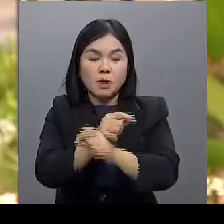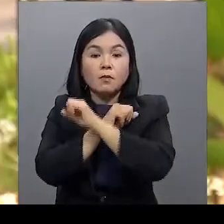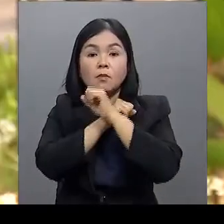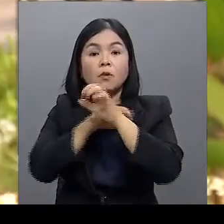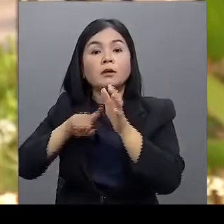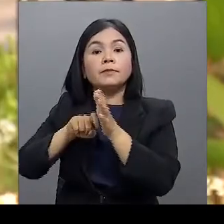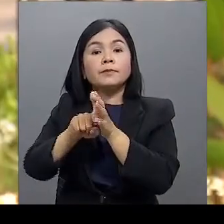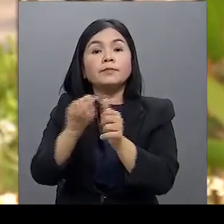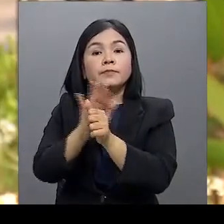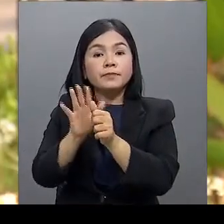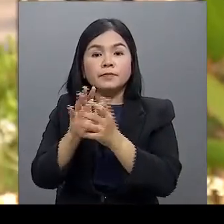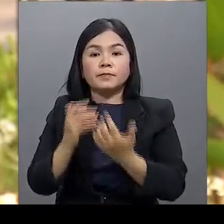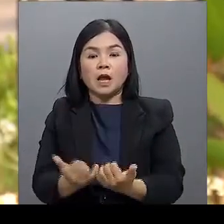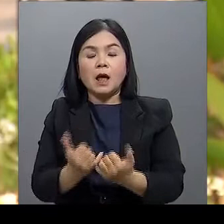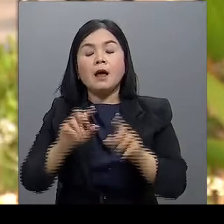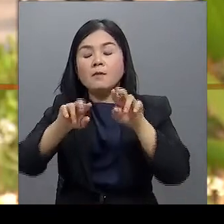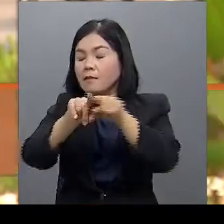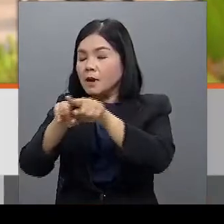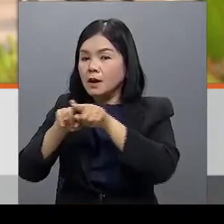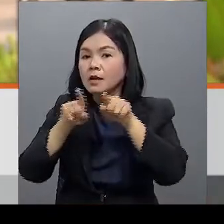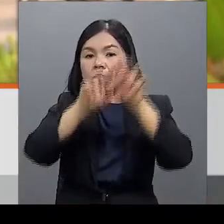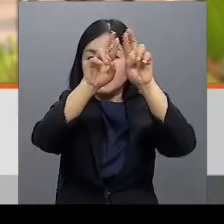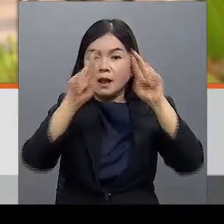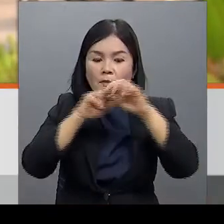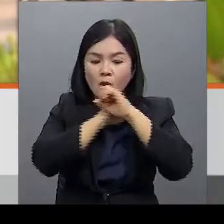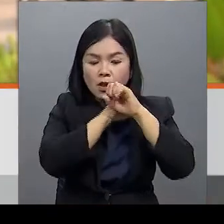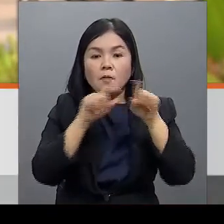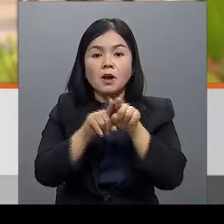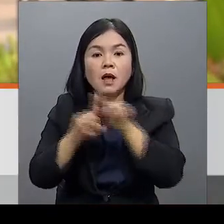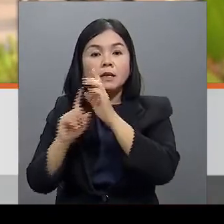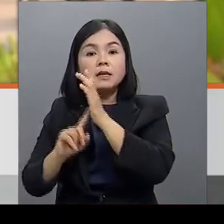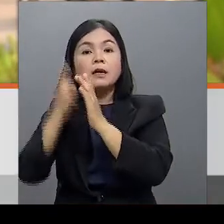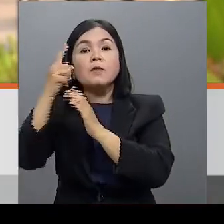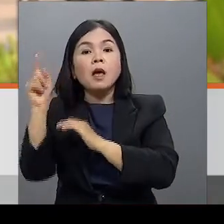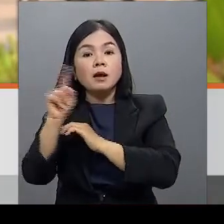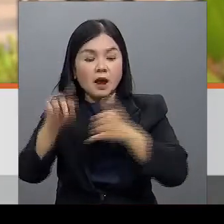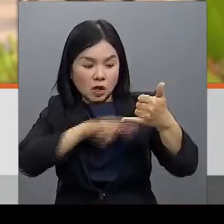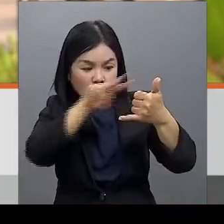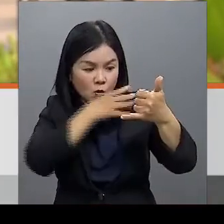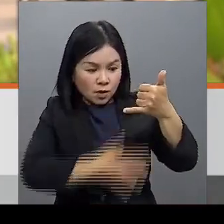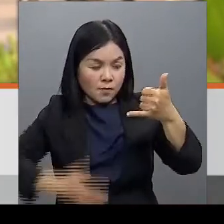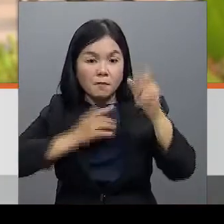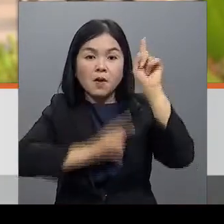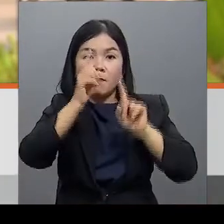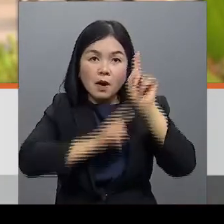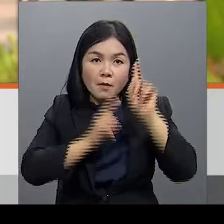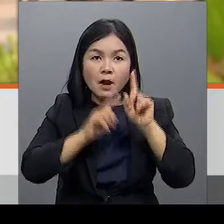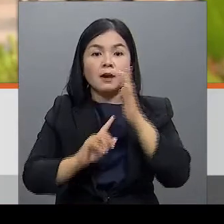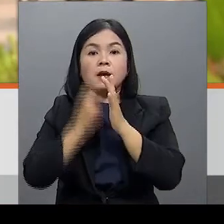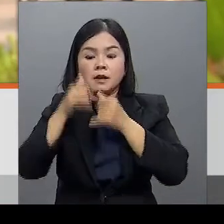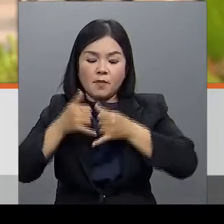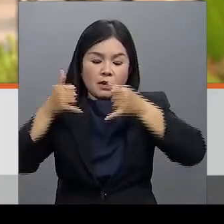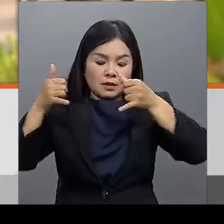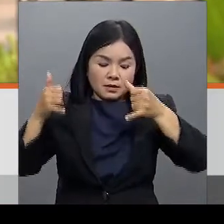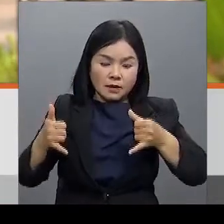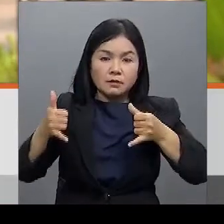านก็ยังมีมาตรการนะอย่างเคร่งครัดเริ่มต้นตั้งแต่เรื่องของการคัดกรองลูกค้าเลยนะครับเรื่องของการเว้นระยะห่างของ